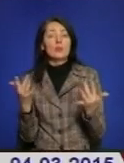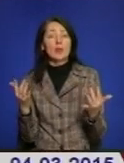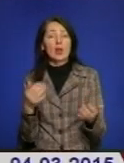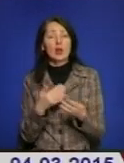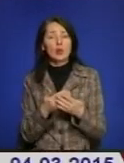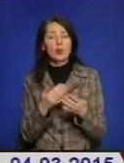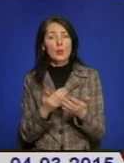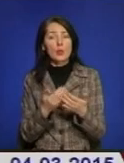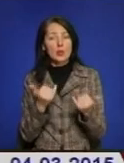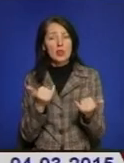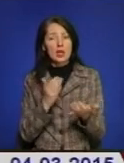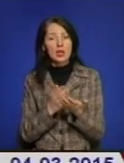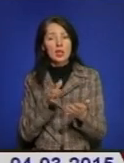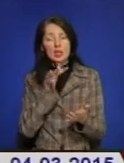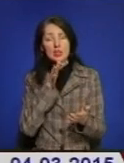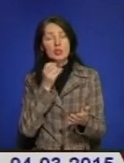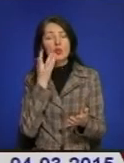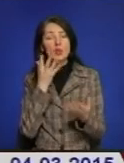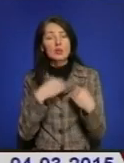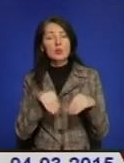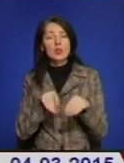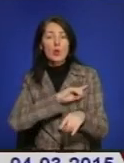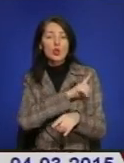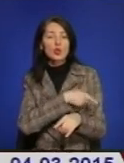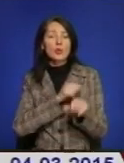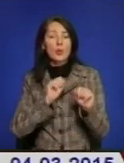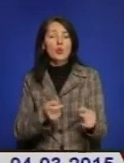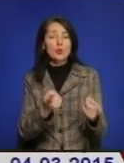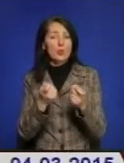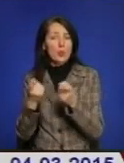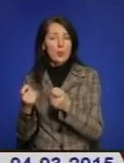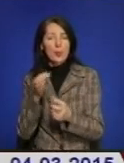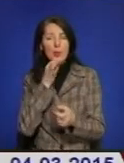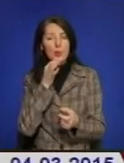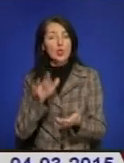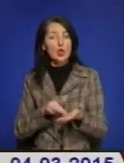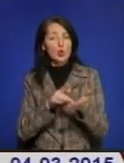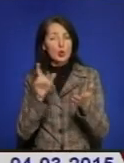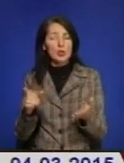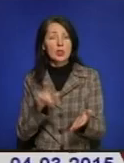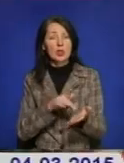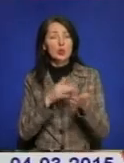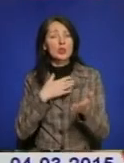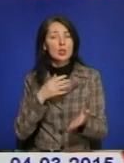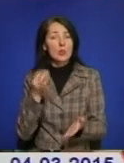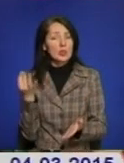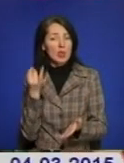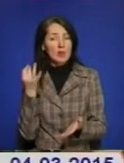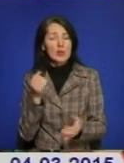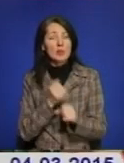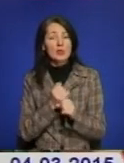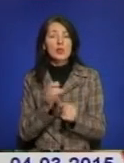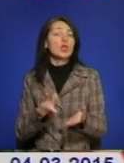зараз якраз є той час, коли спільними зусиллями ми можемо затягнути туриста, турист нами цікавиться.